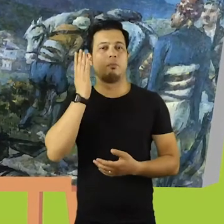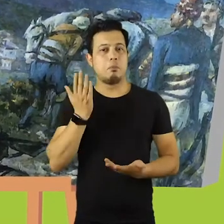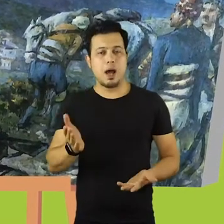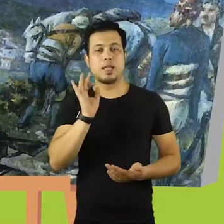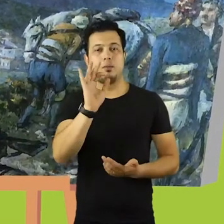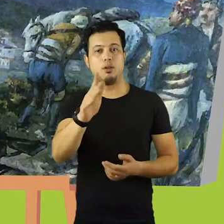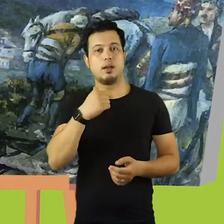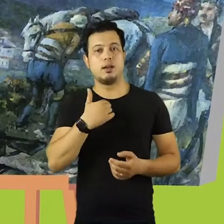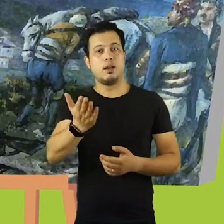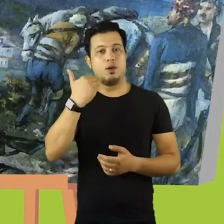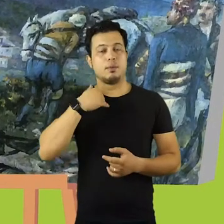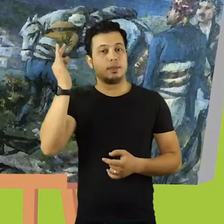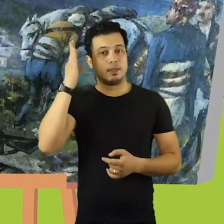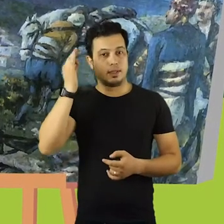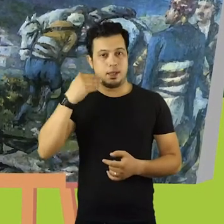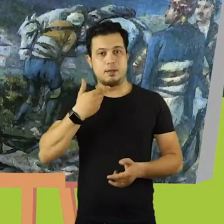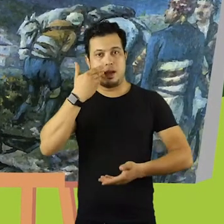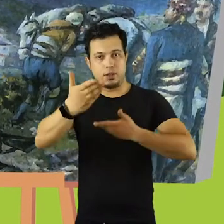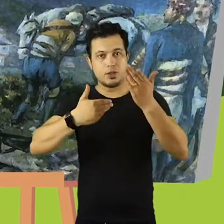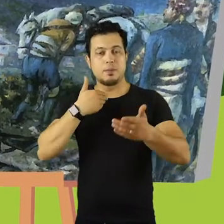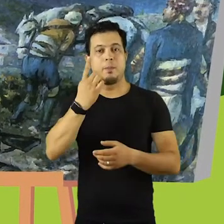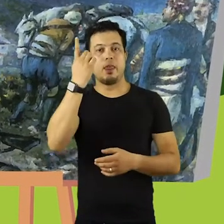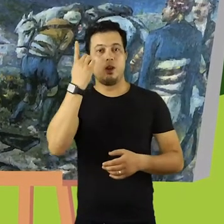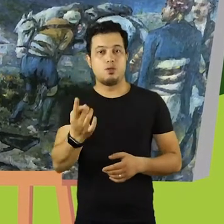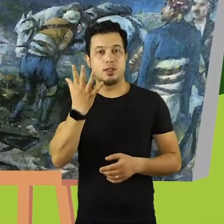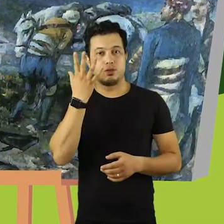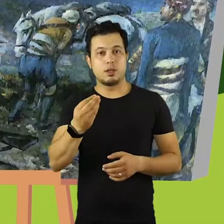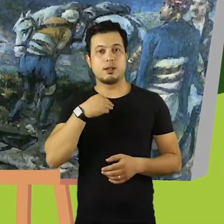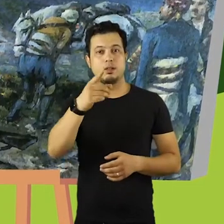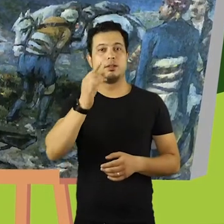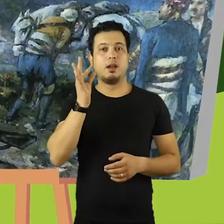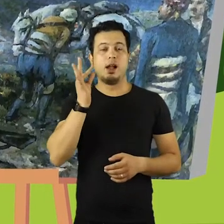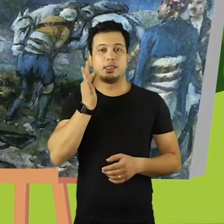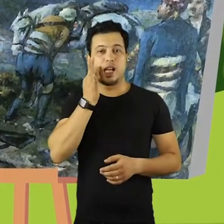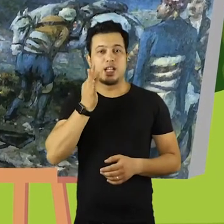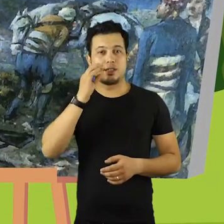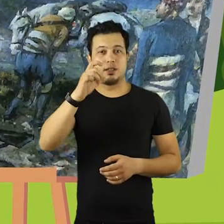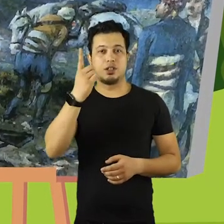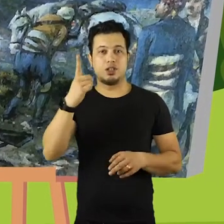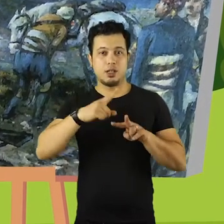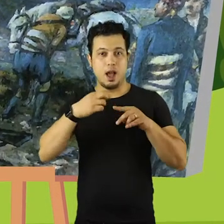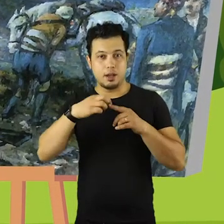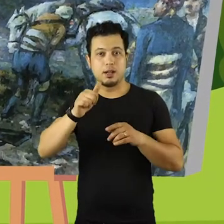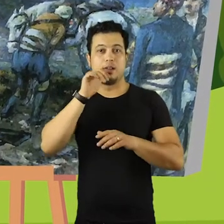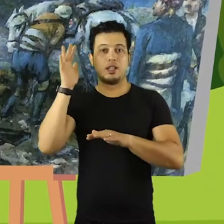öyle, o halde dinleyin. Öncelikle Sakızcılar Şelalesi'ne